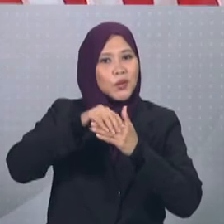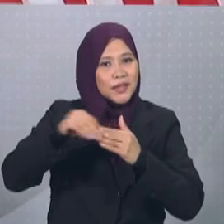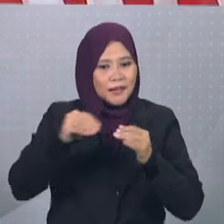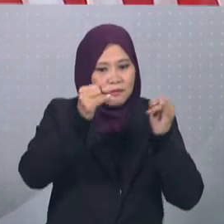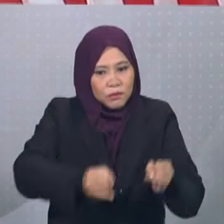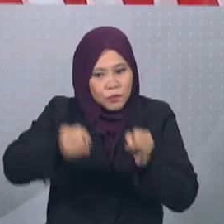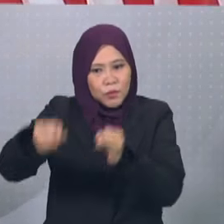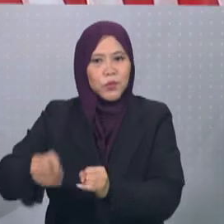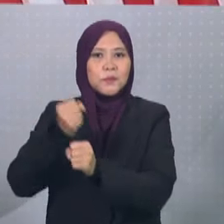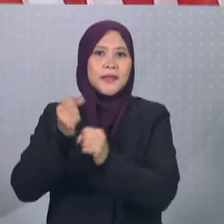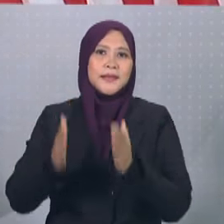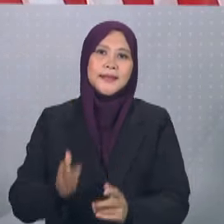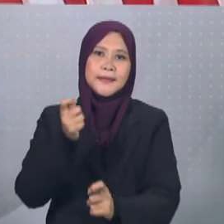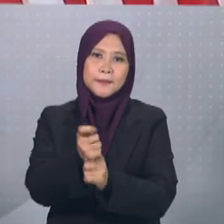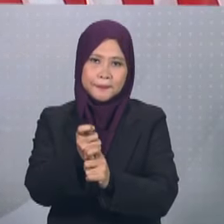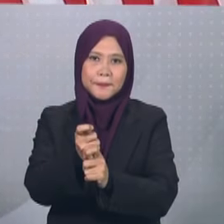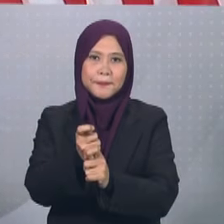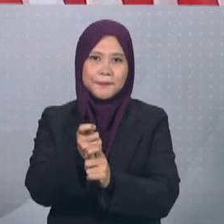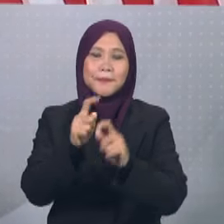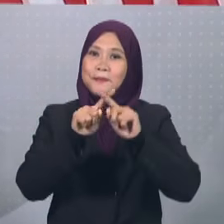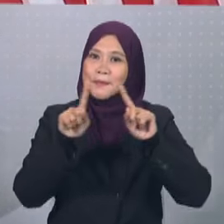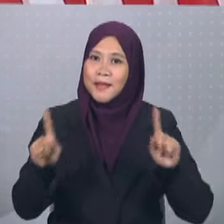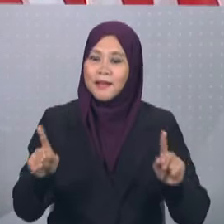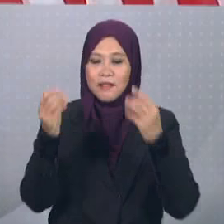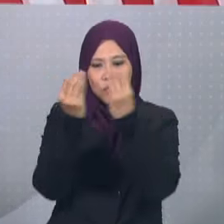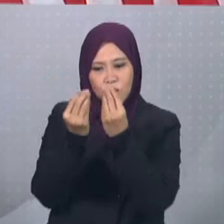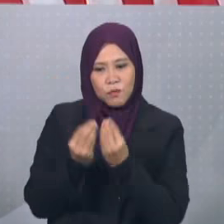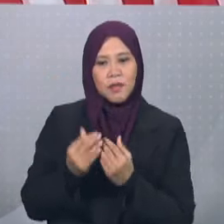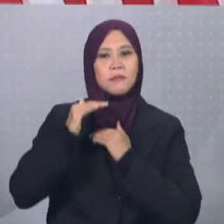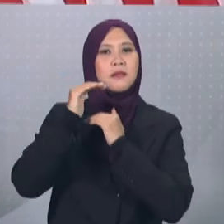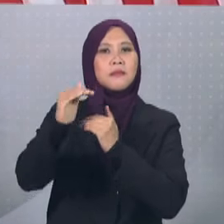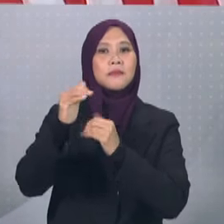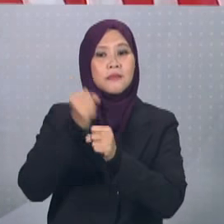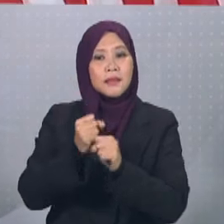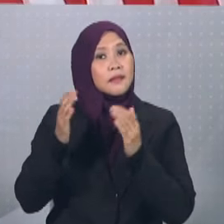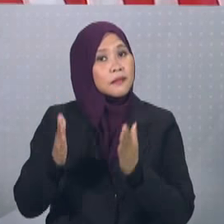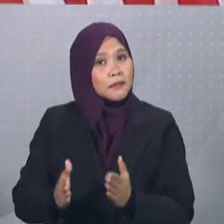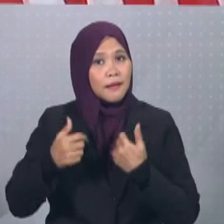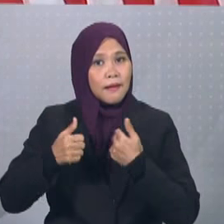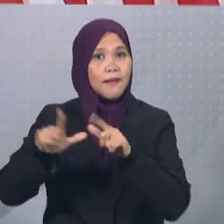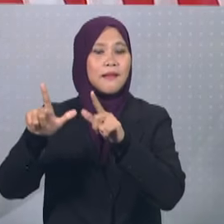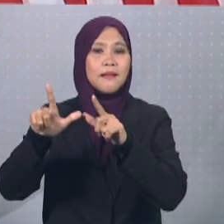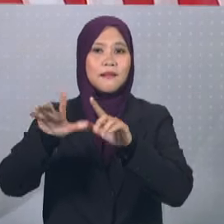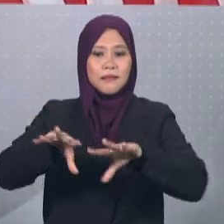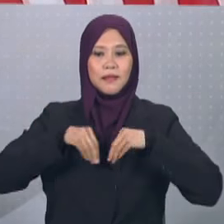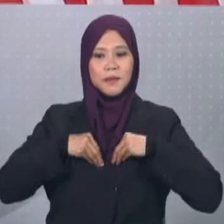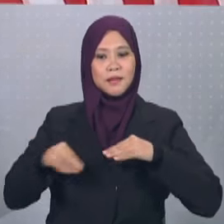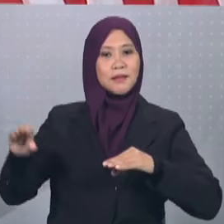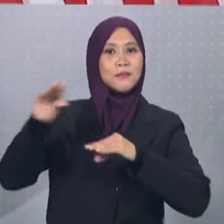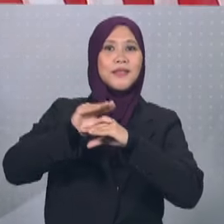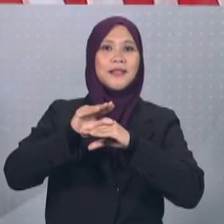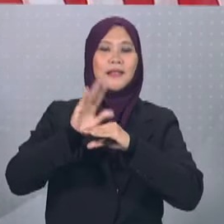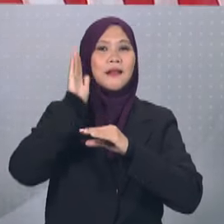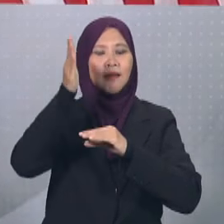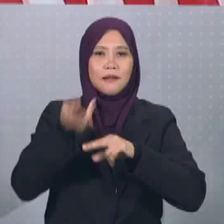pekerja dikekalkan. Namun, bilangan maksimum pekerja yang layak untuk menerima subsidi